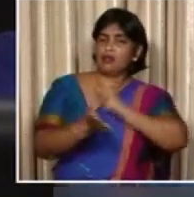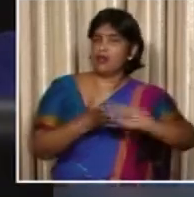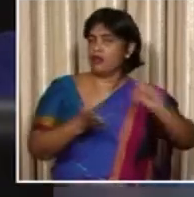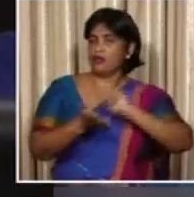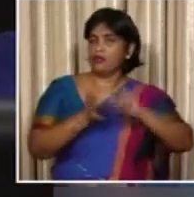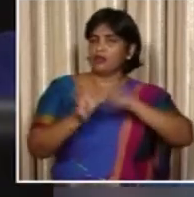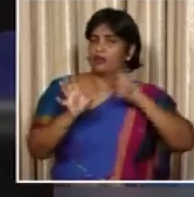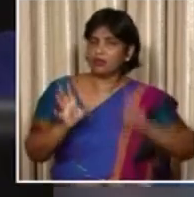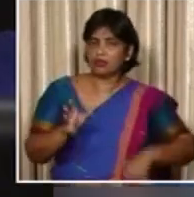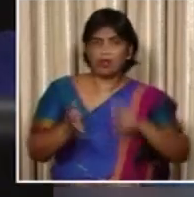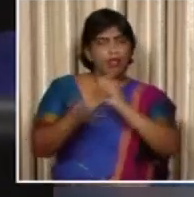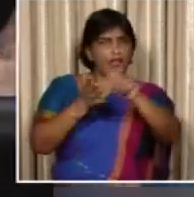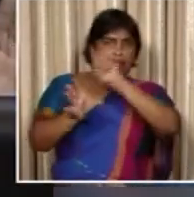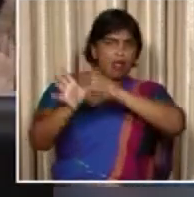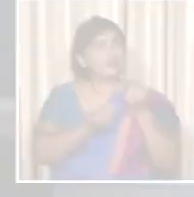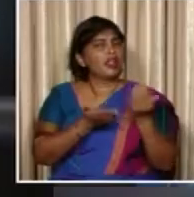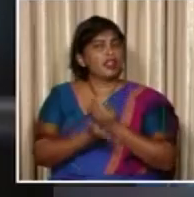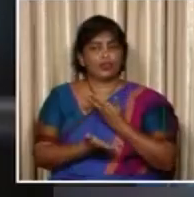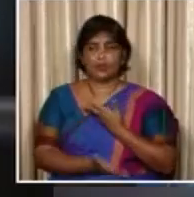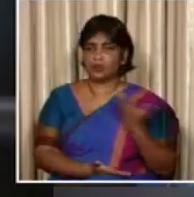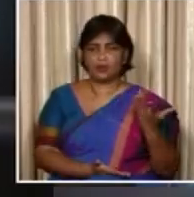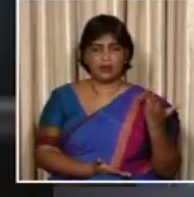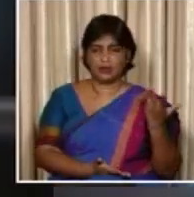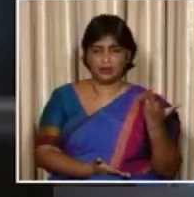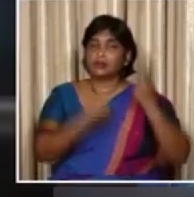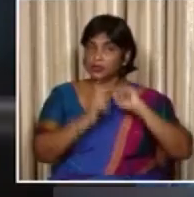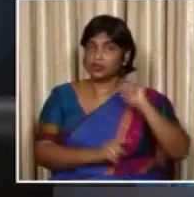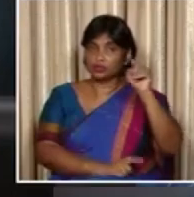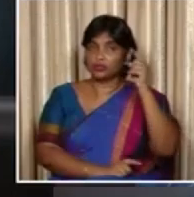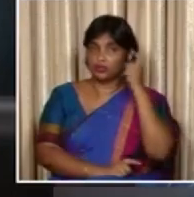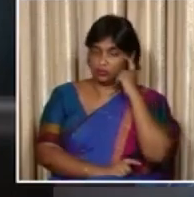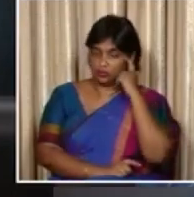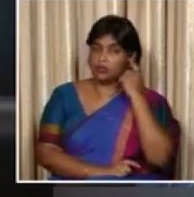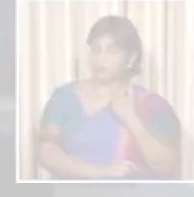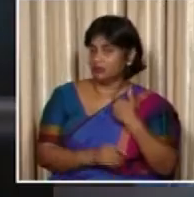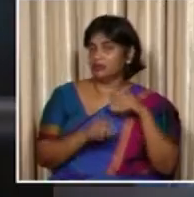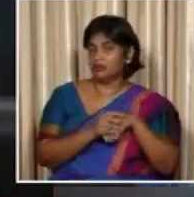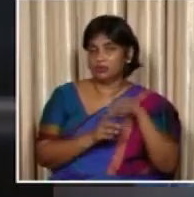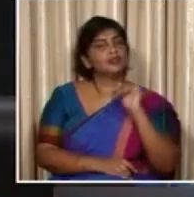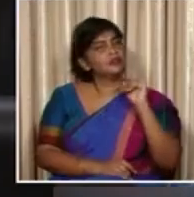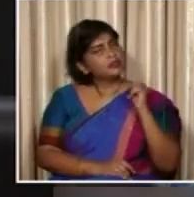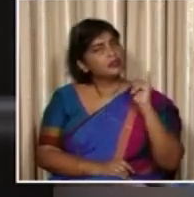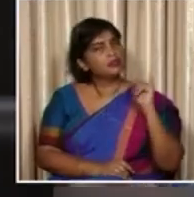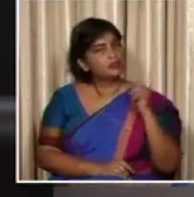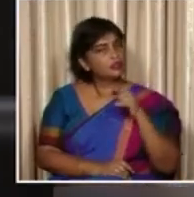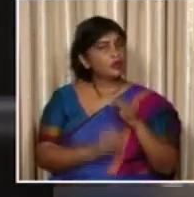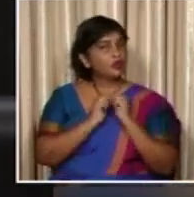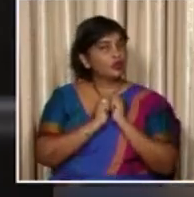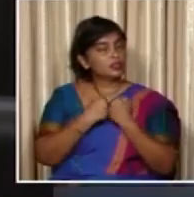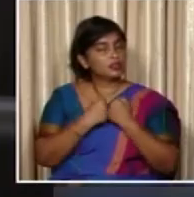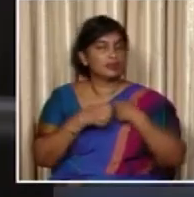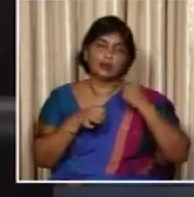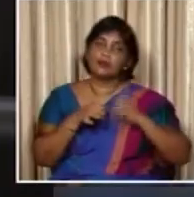කියන්නේ ඉල්ලාස්සලා ගියාම අපිට බඳවා ගන්න එක වැරද්දක්ද? අනික් කාරණේ ඔබ දන්නවා අපේ ඇතිවෙච්ච යම් යම් වෘත්තීය සමිති